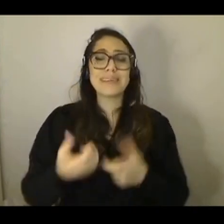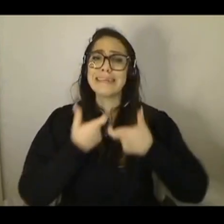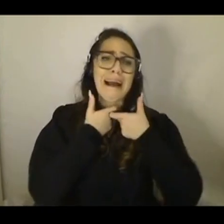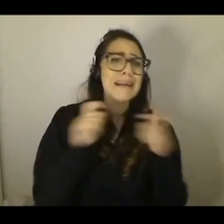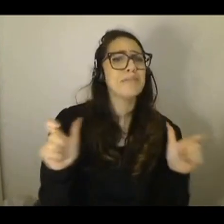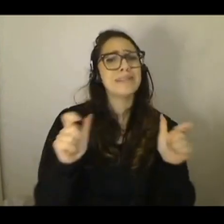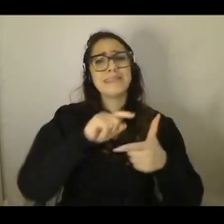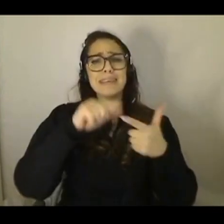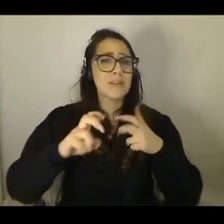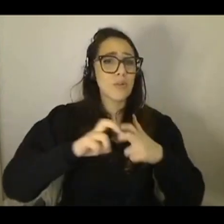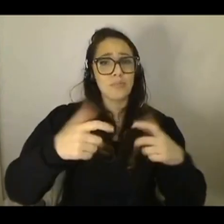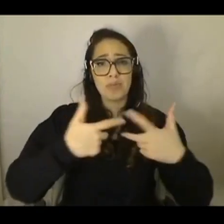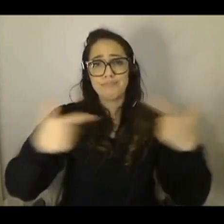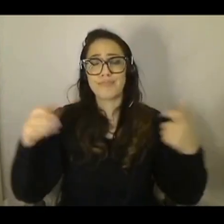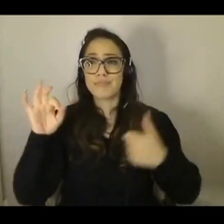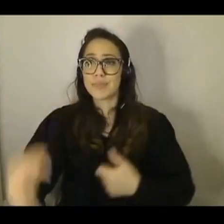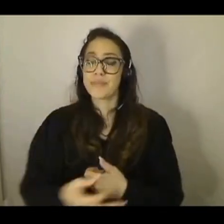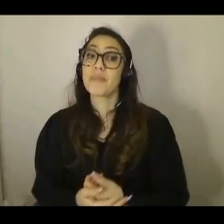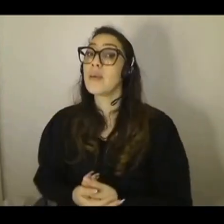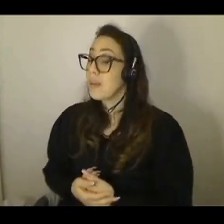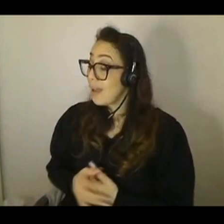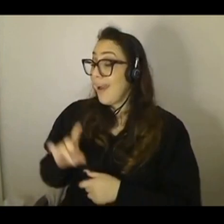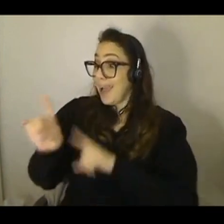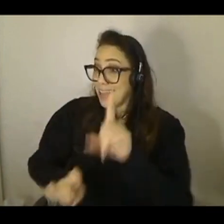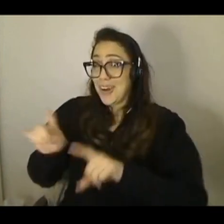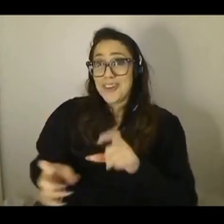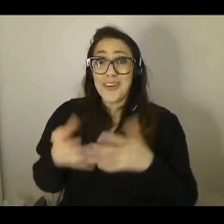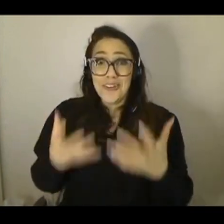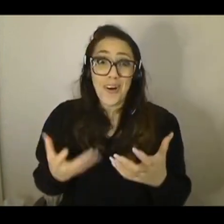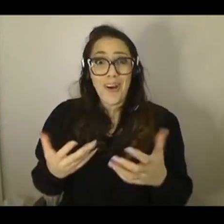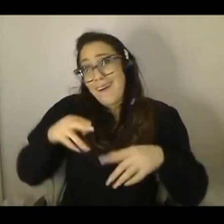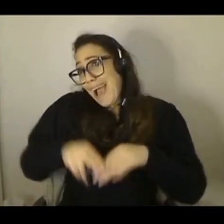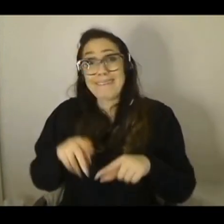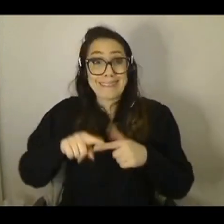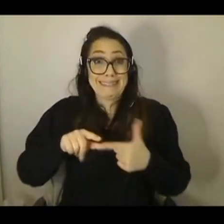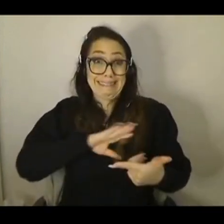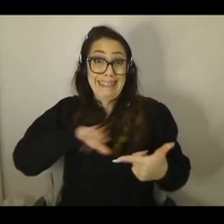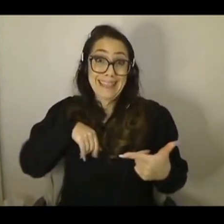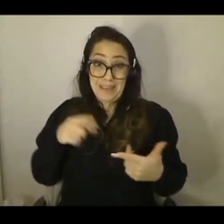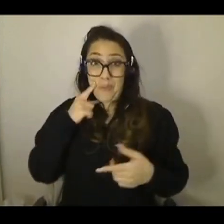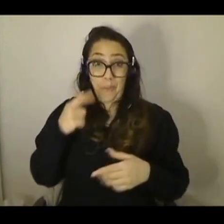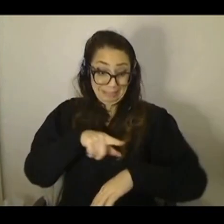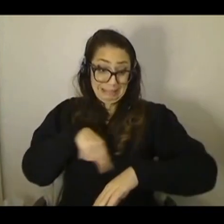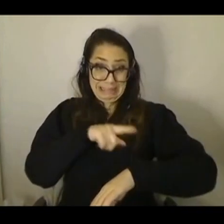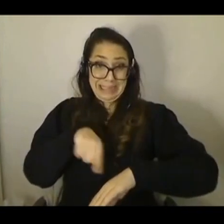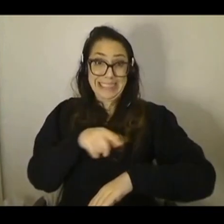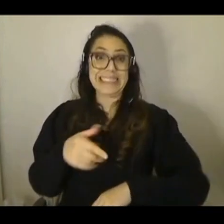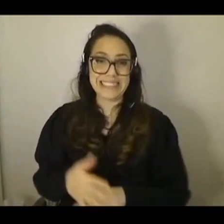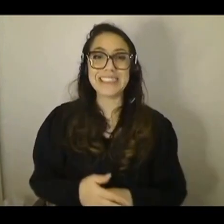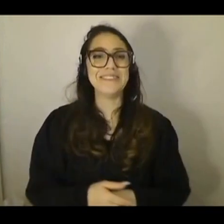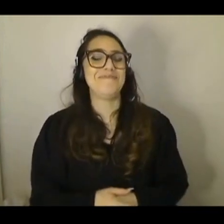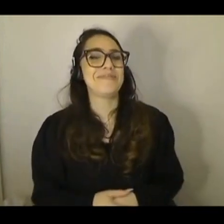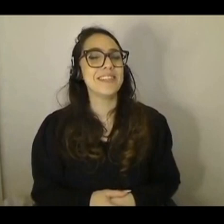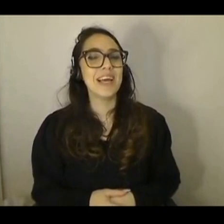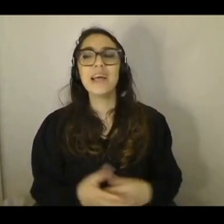au transport. Bon, alors, on aurait beaucoup d'autres questions. On va en citer une dernière parce que le temps passe, hein, évidemment, Morgane. On